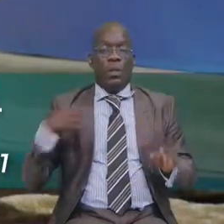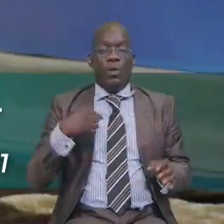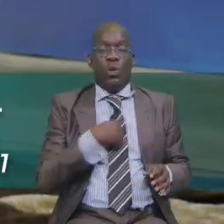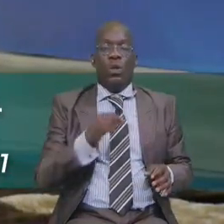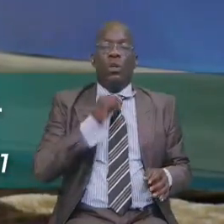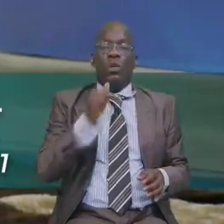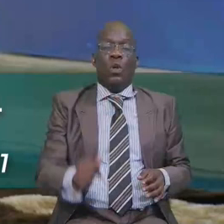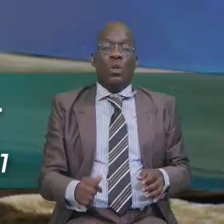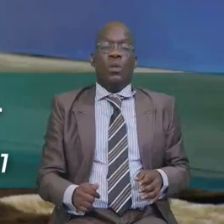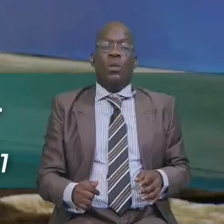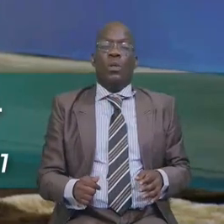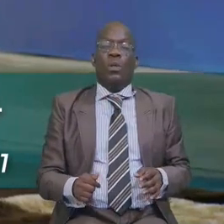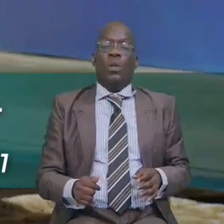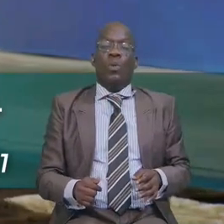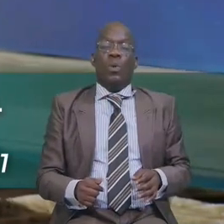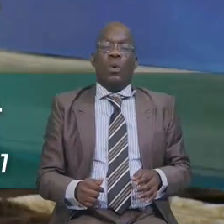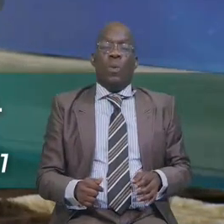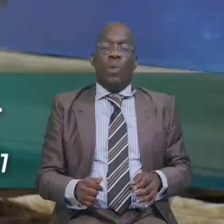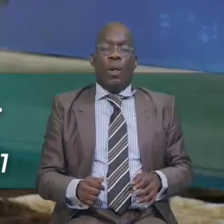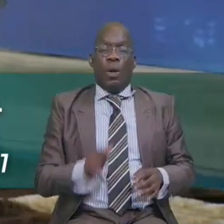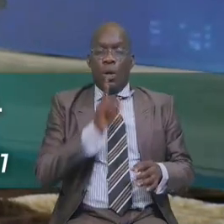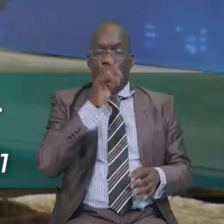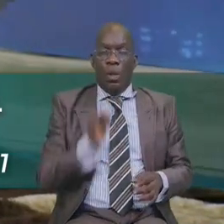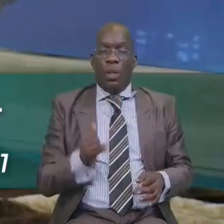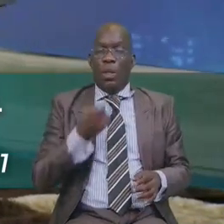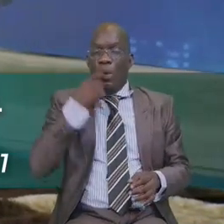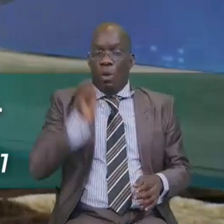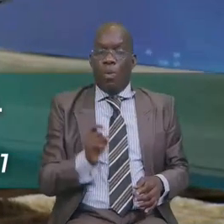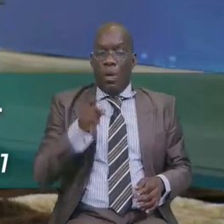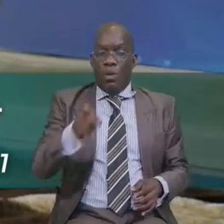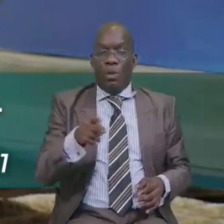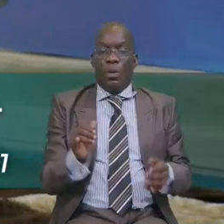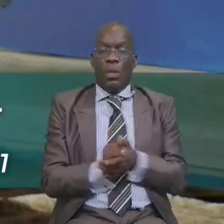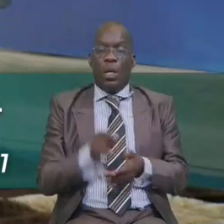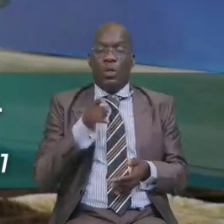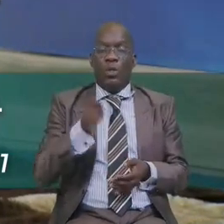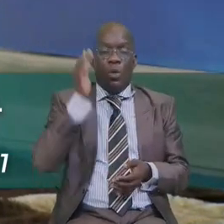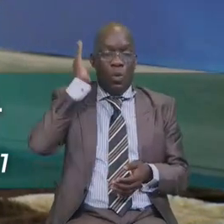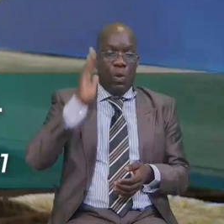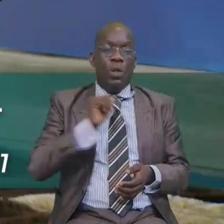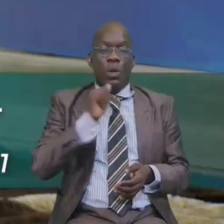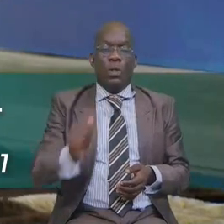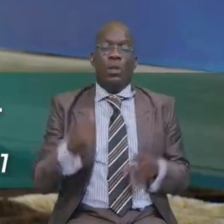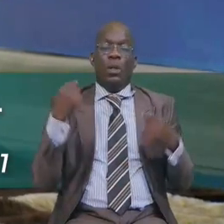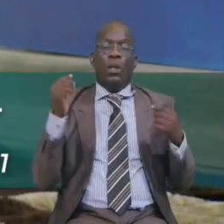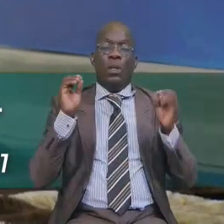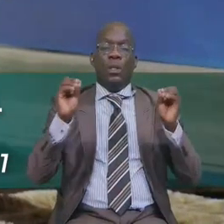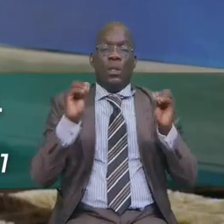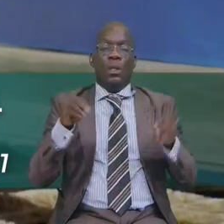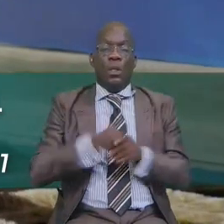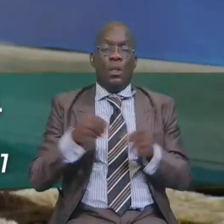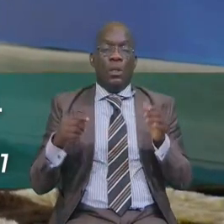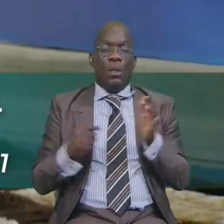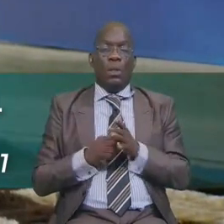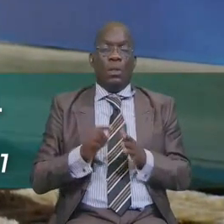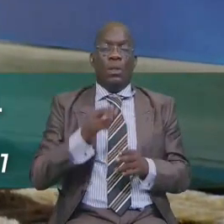défendu expressément d'enseigner en ce nom-là? Et voici, vous avez